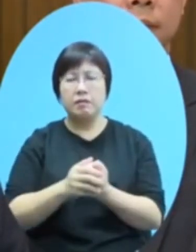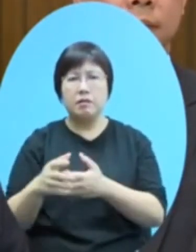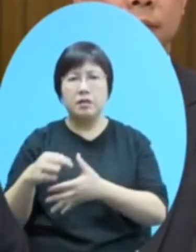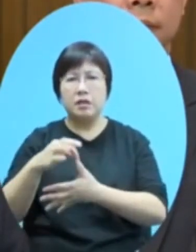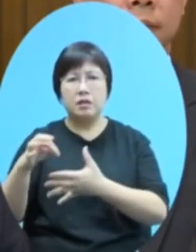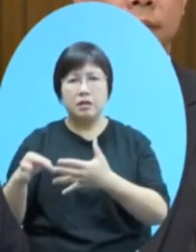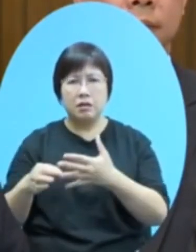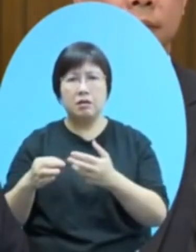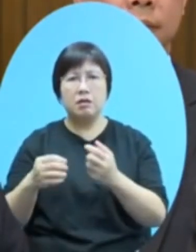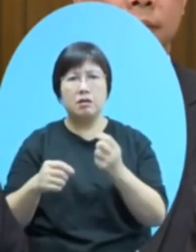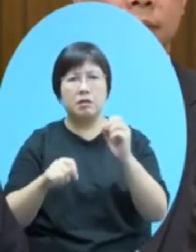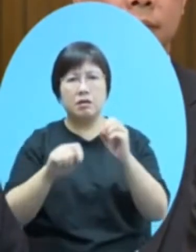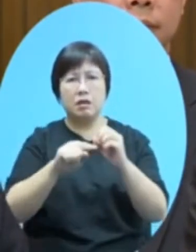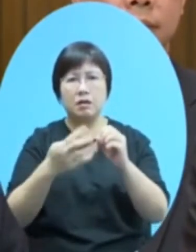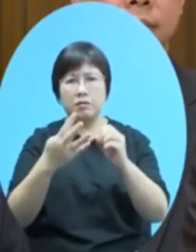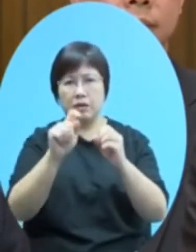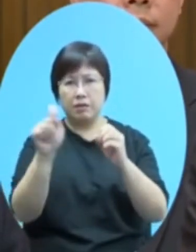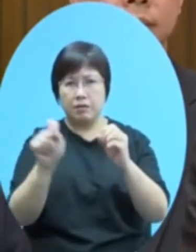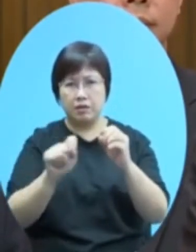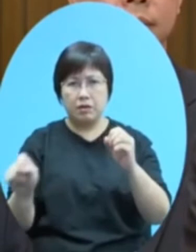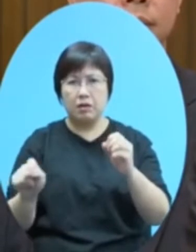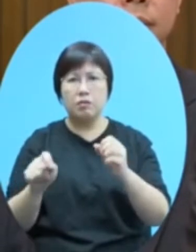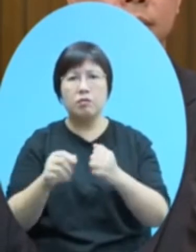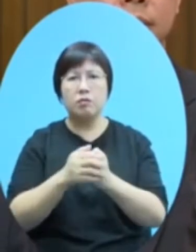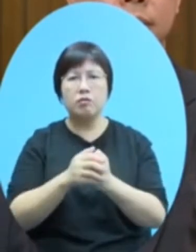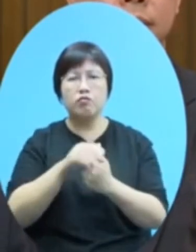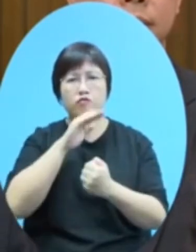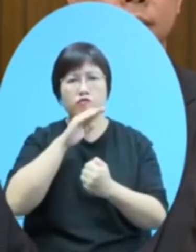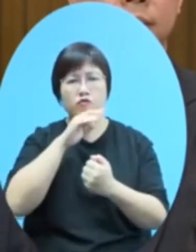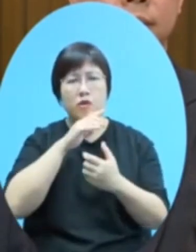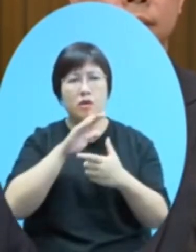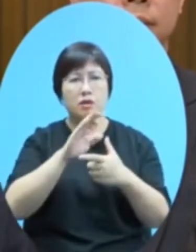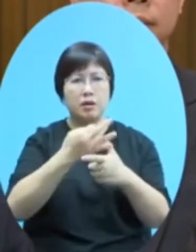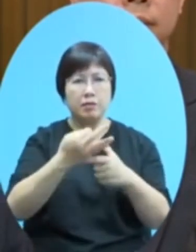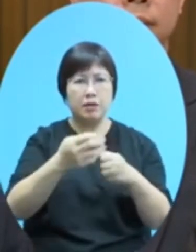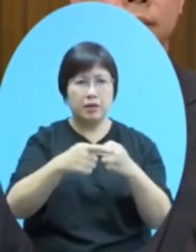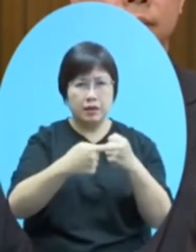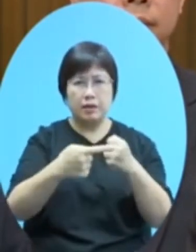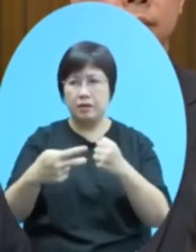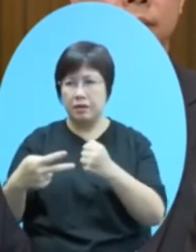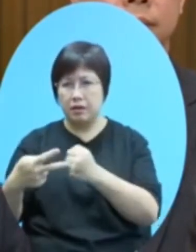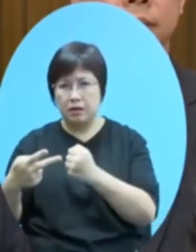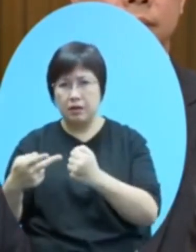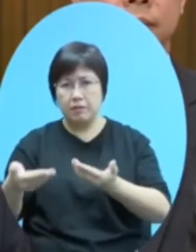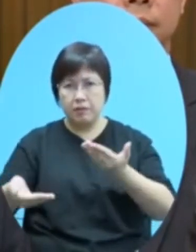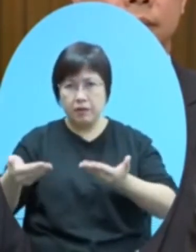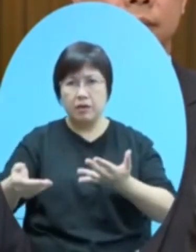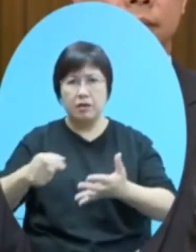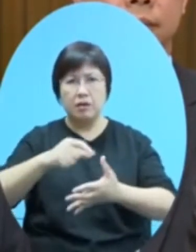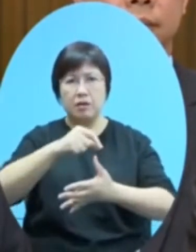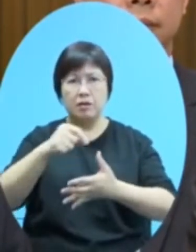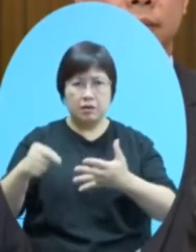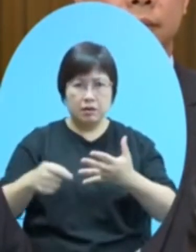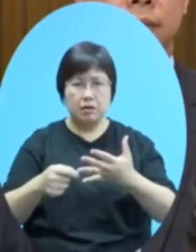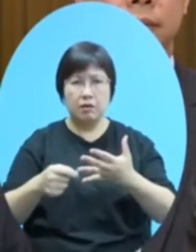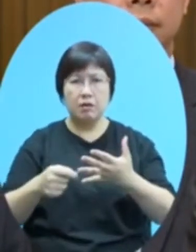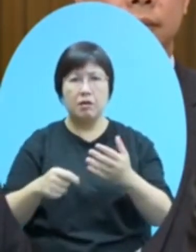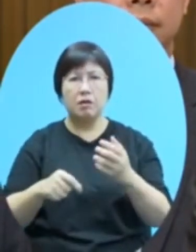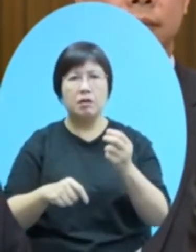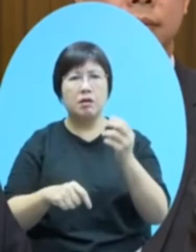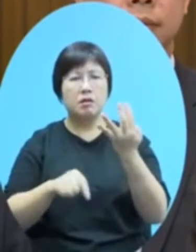咗0.4%，如果將第二季同第一季比咧，仲跌到個幅度咧